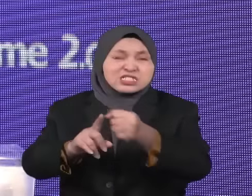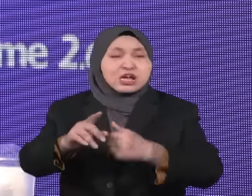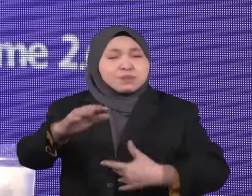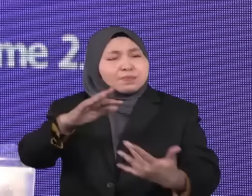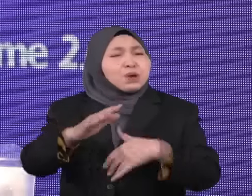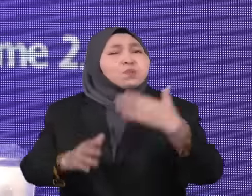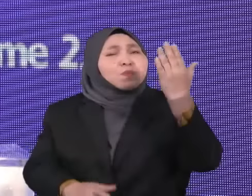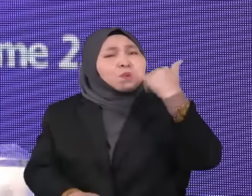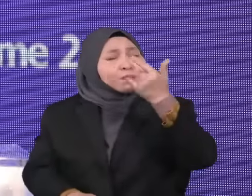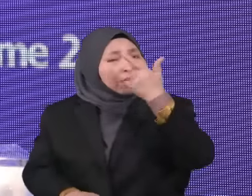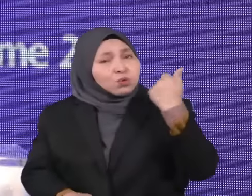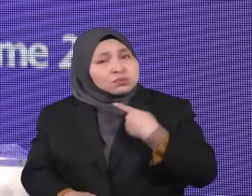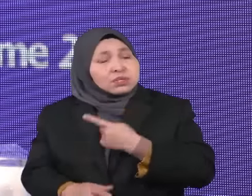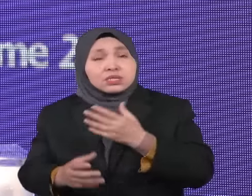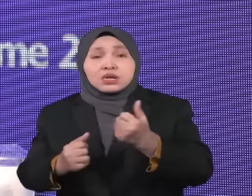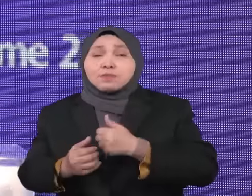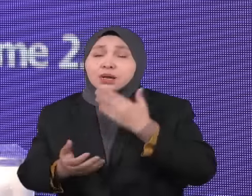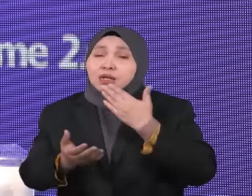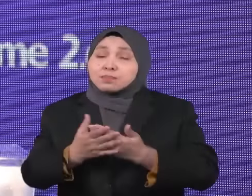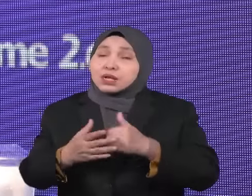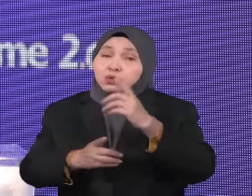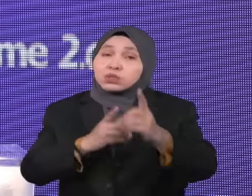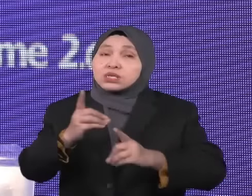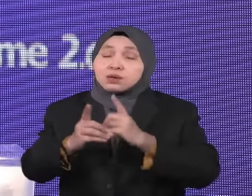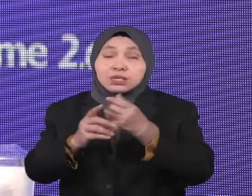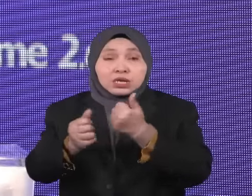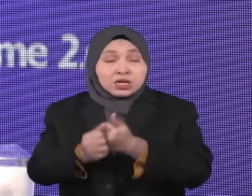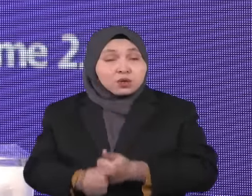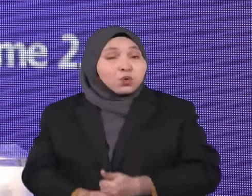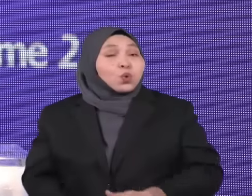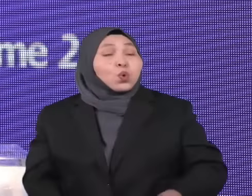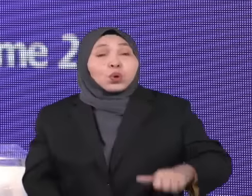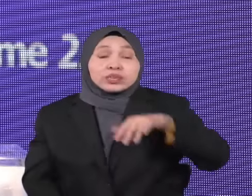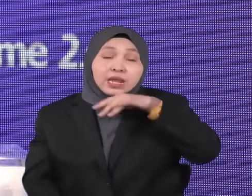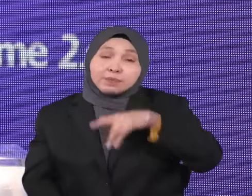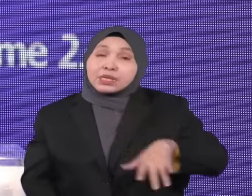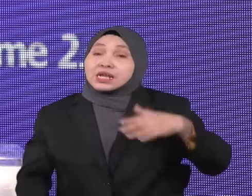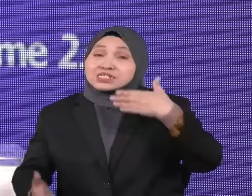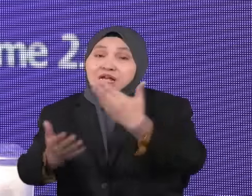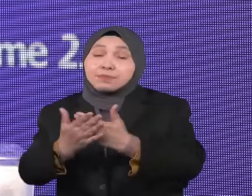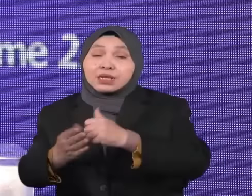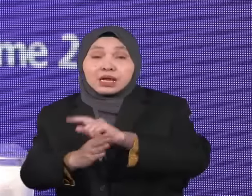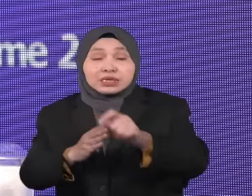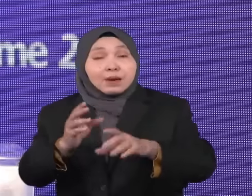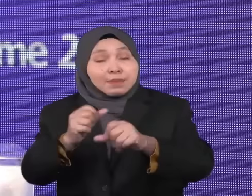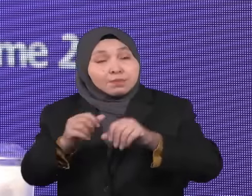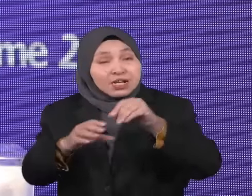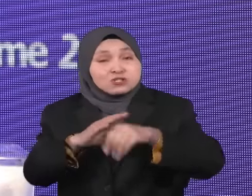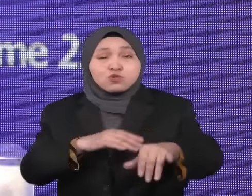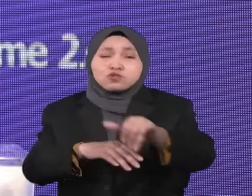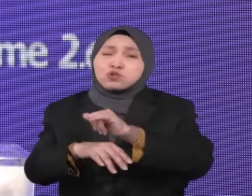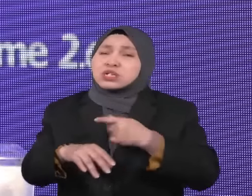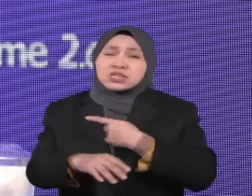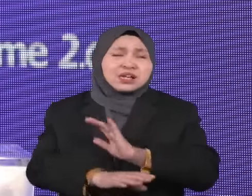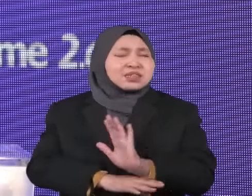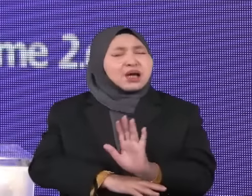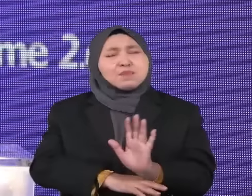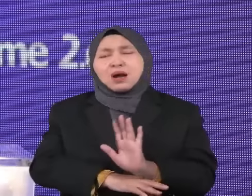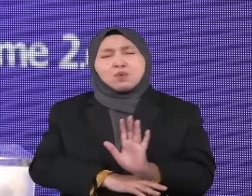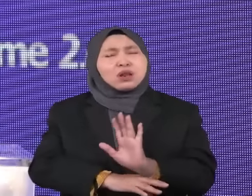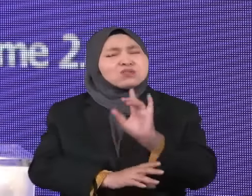Mengapa? Kerana kita dapat kebaikan di dunia mengikut Nabi dan sampai di akhirat dapat masuk syurga, tapi kita tidak mahu